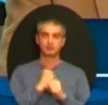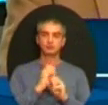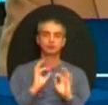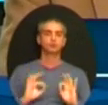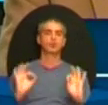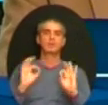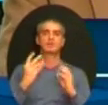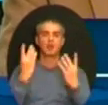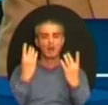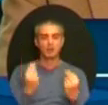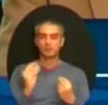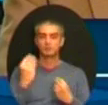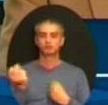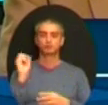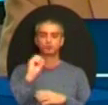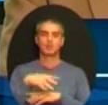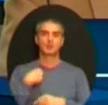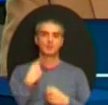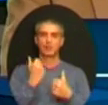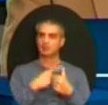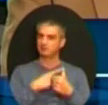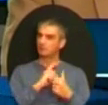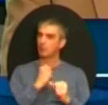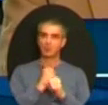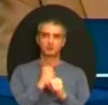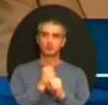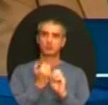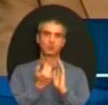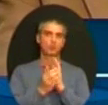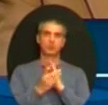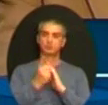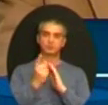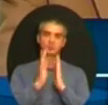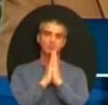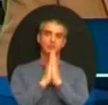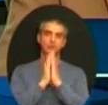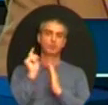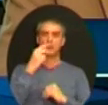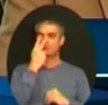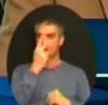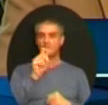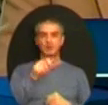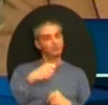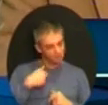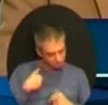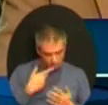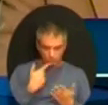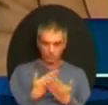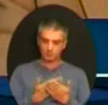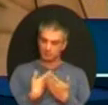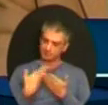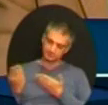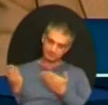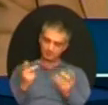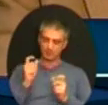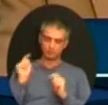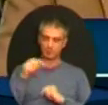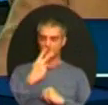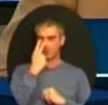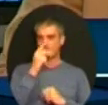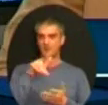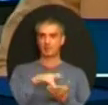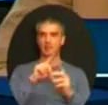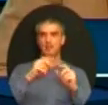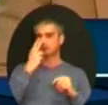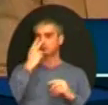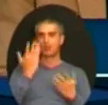שום דבר לטובת מישהו שתרם לי כסף, לא עשיתי, חוץ מאשר ביקשו לבוא לבקר בכנסת, אני מודה שהזמנתי אנשים לבקר בכנסת, רצו